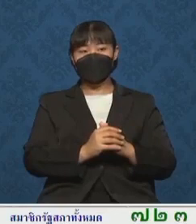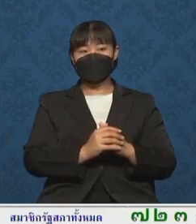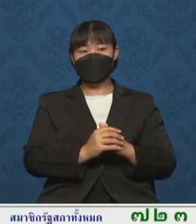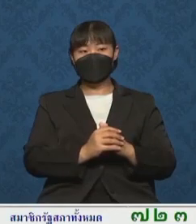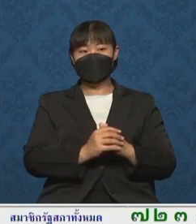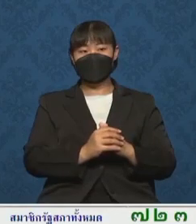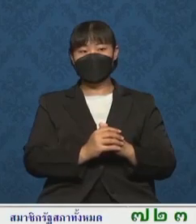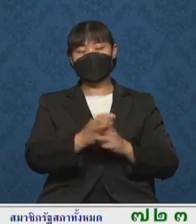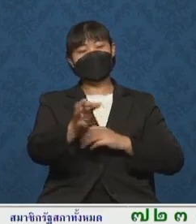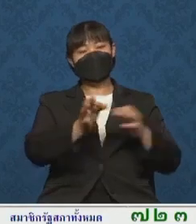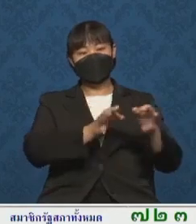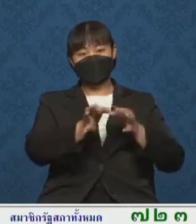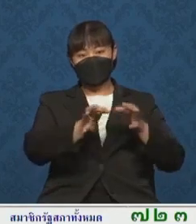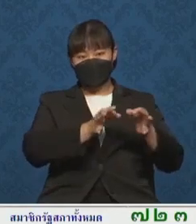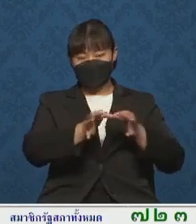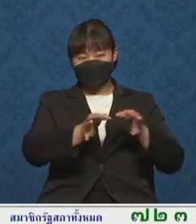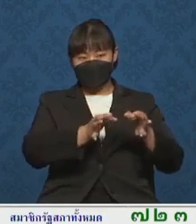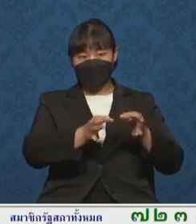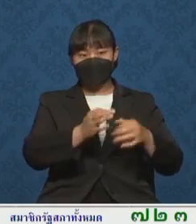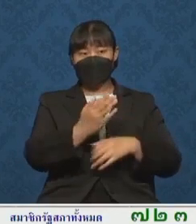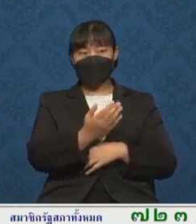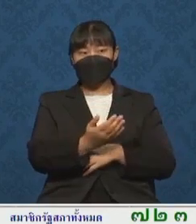ชี้แจง